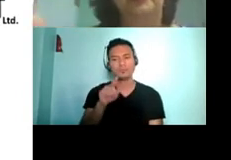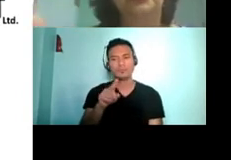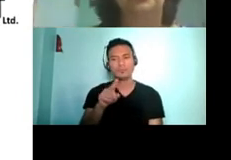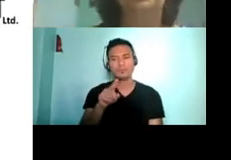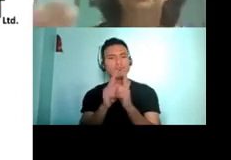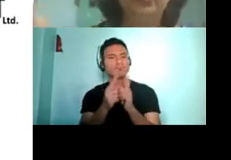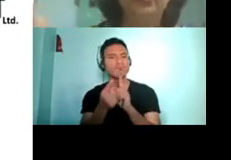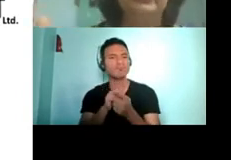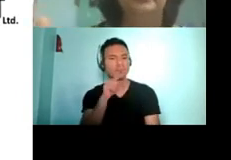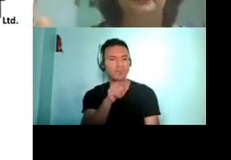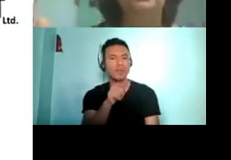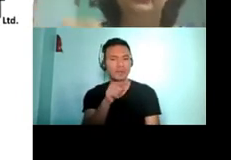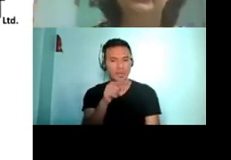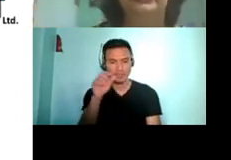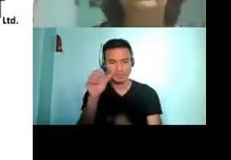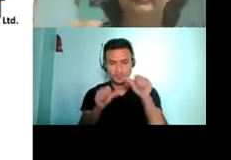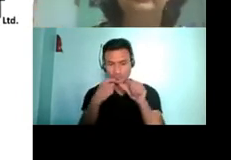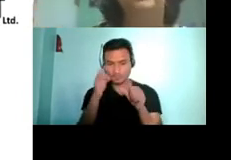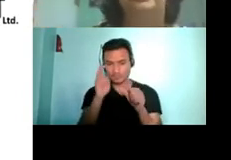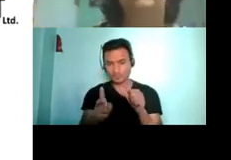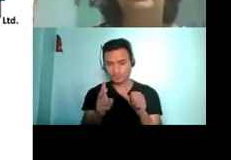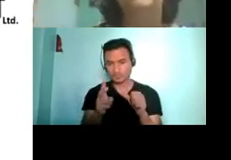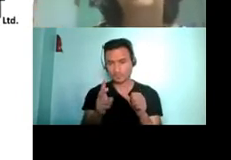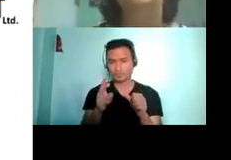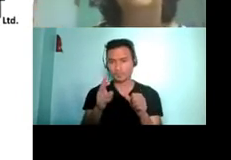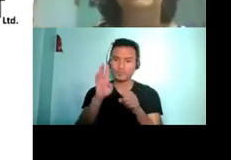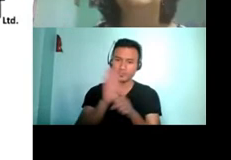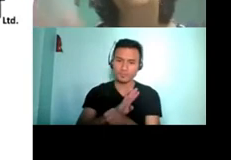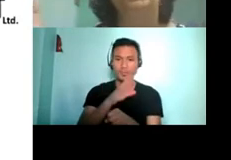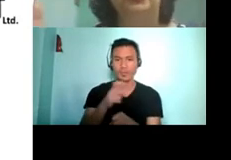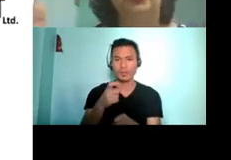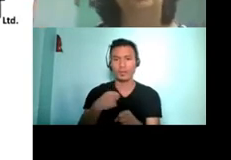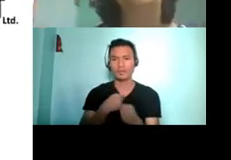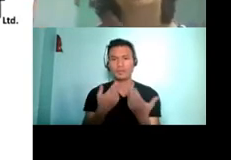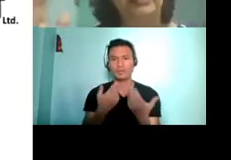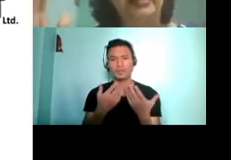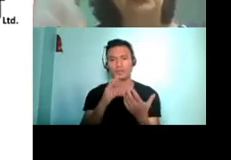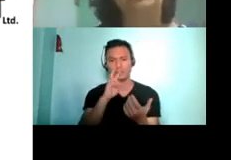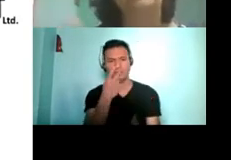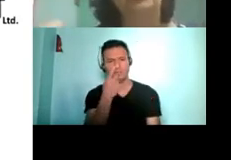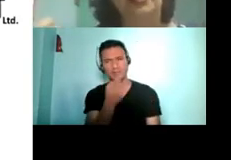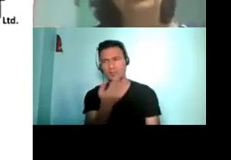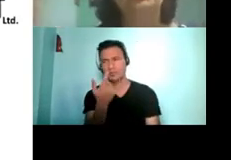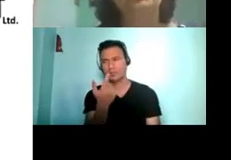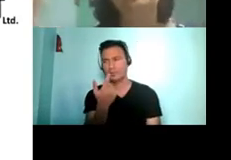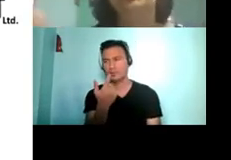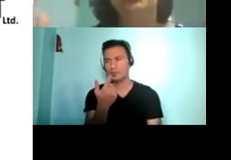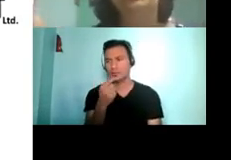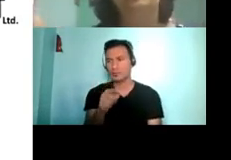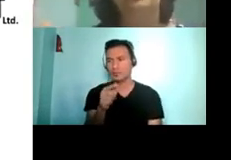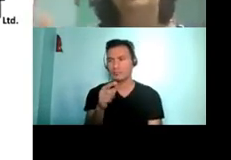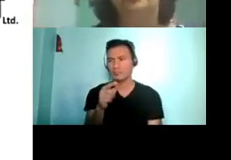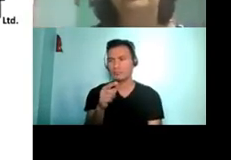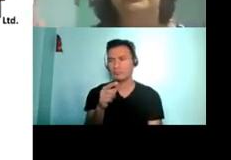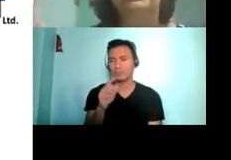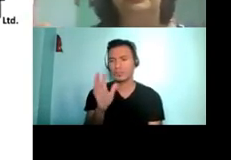बदलिरहेको छ र उसले जे भनेको छ त्यसैलाई त्यति बेलाको लागि हामीले पिसाए तिमी झुटी रहेछौ, झुटा रहेछौ, तिमी कुरा झुटो बोल्दै रहेछौ